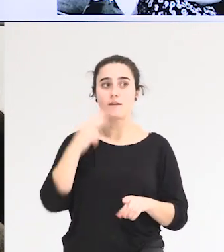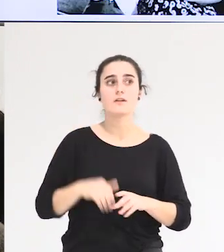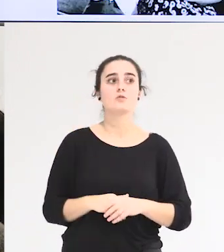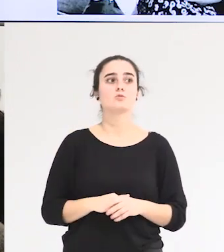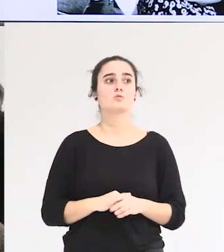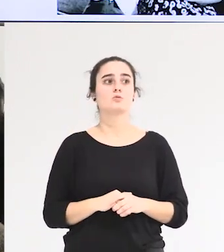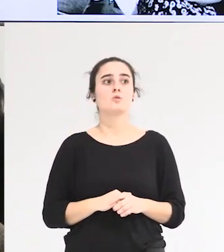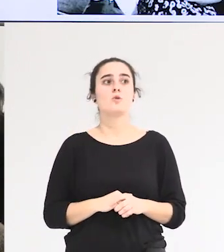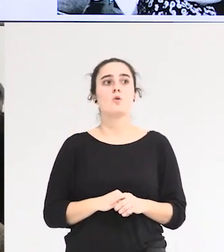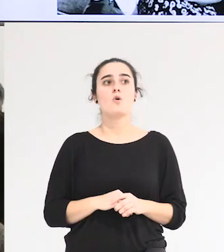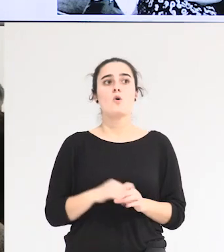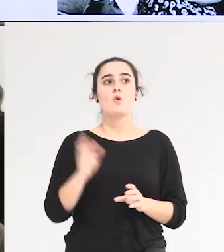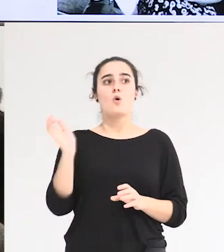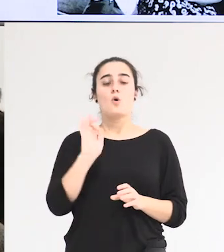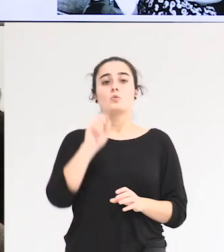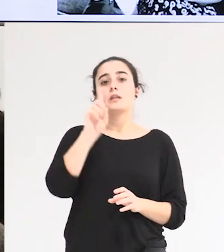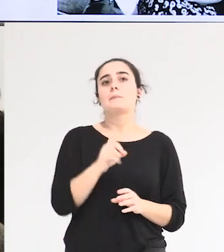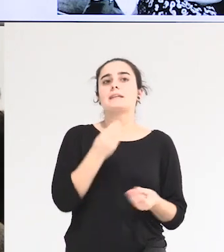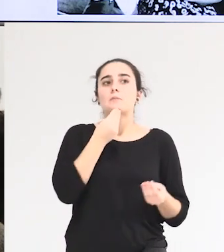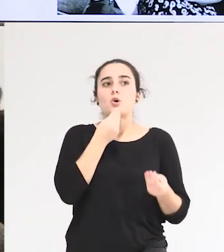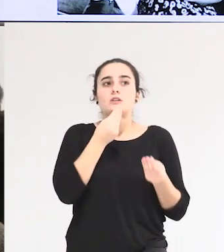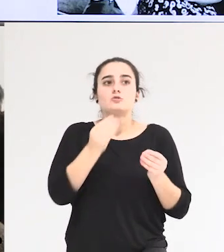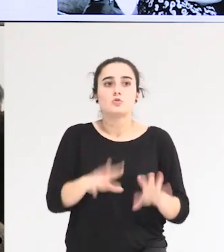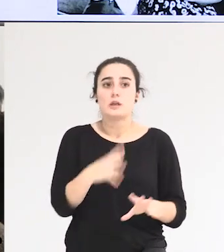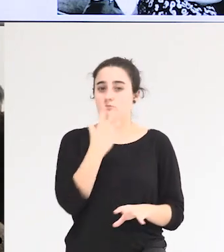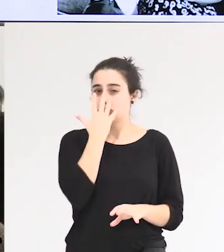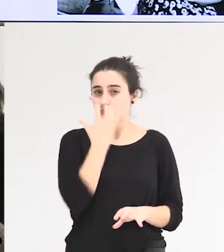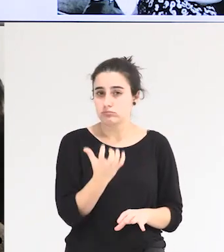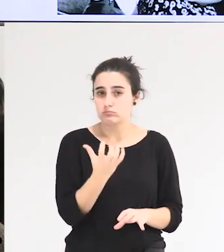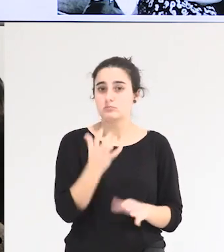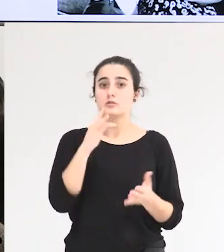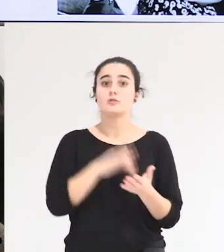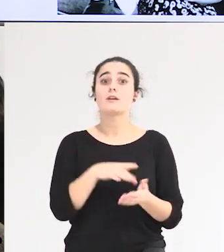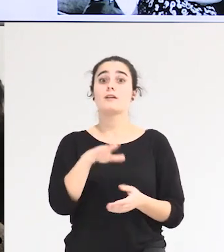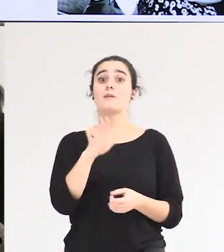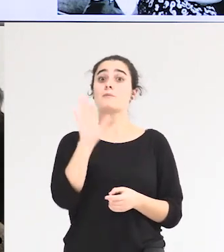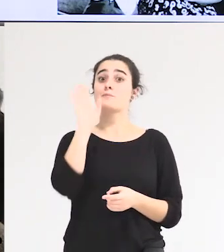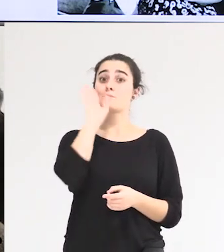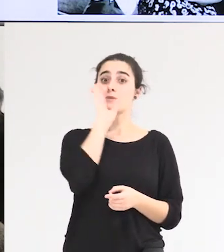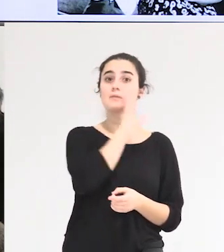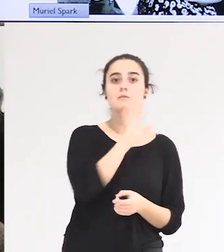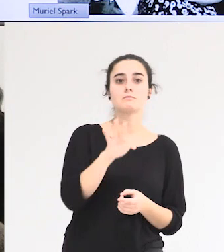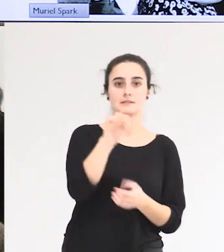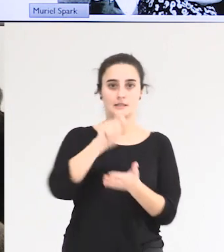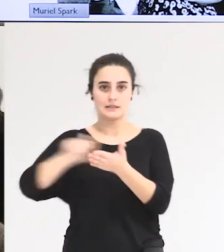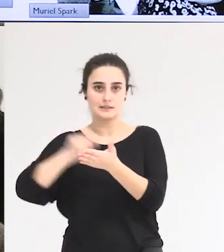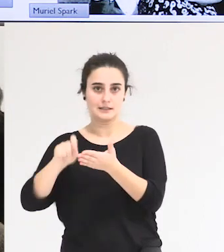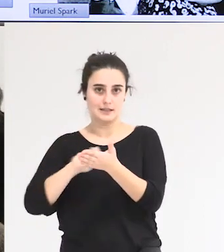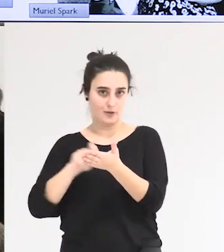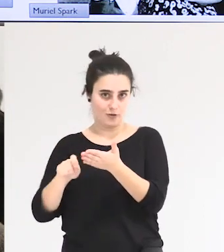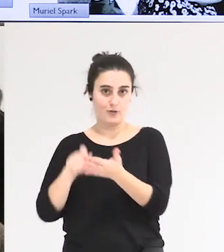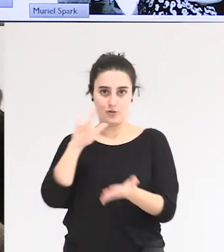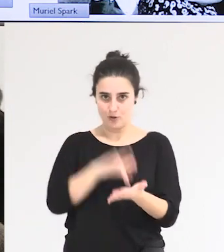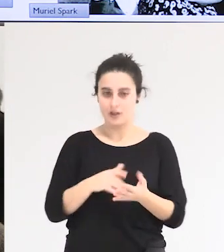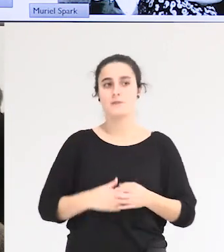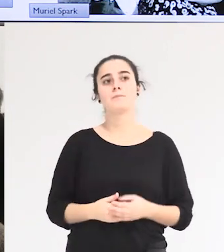edo, bueno, historia dramatikoak ama eta idazle izan diren hoien artean, bai?